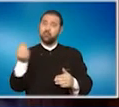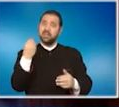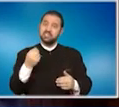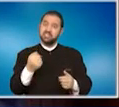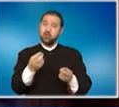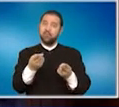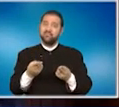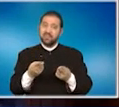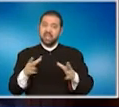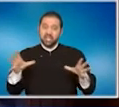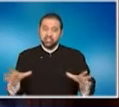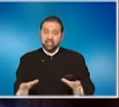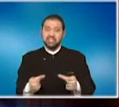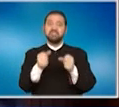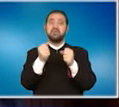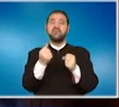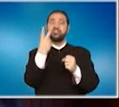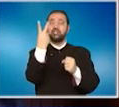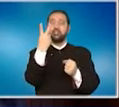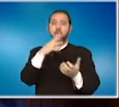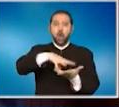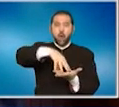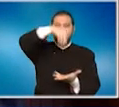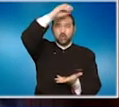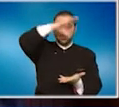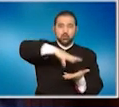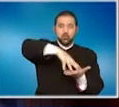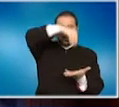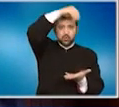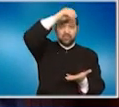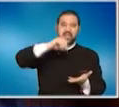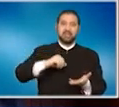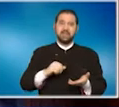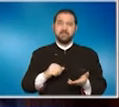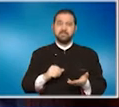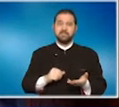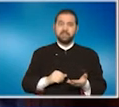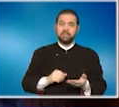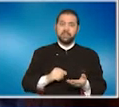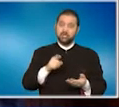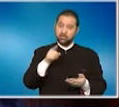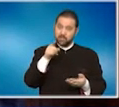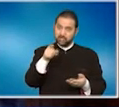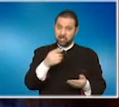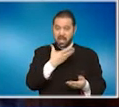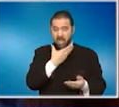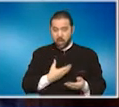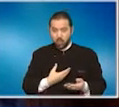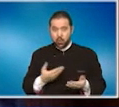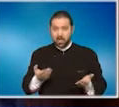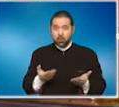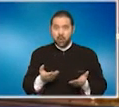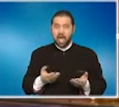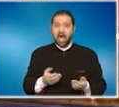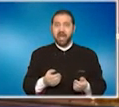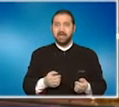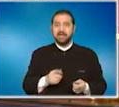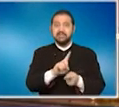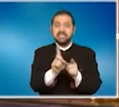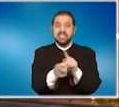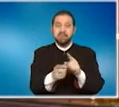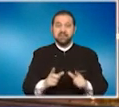intervine și salvează, de fapt, două suflete printr-unul. Îl salvează pe cel care suferea de păcate mai mari decât moartea copilului.